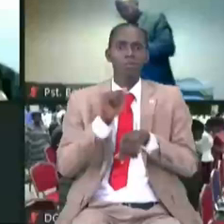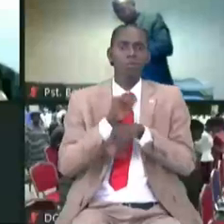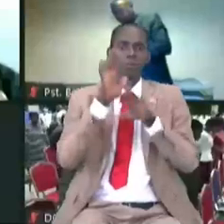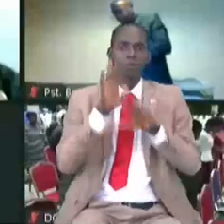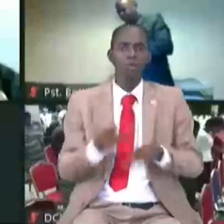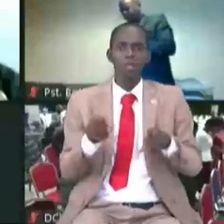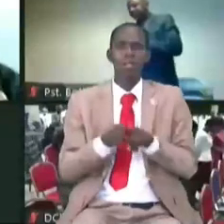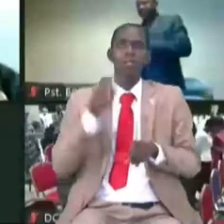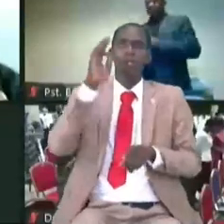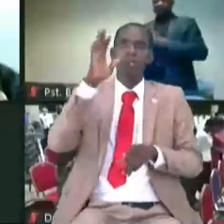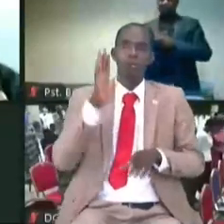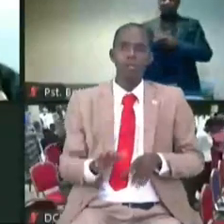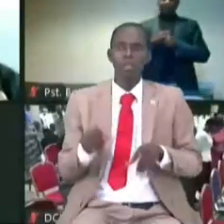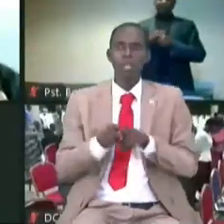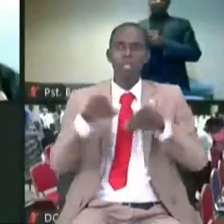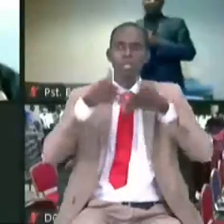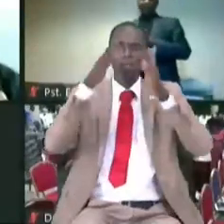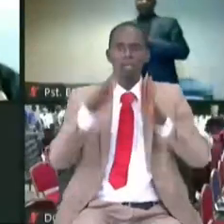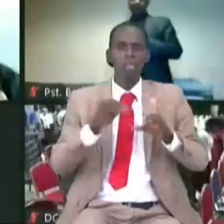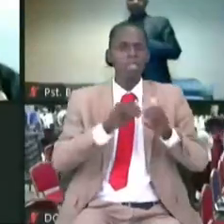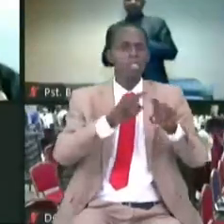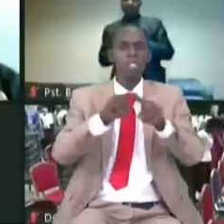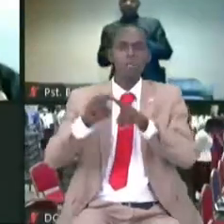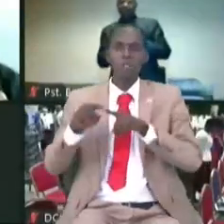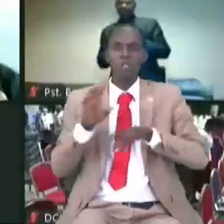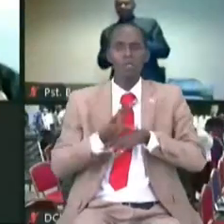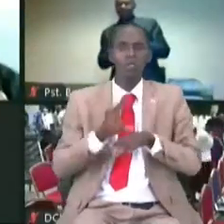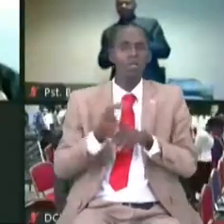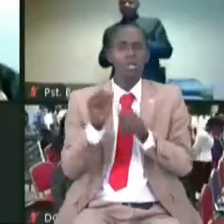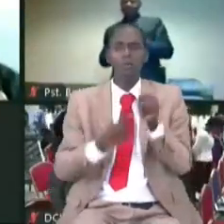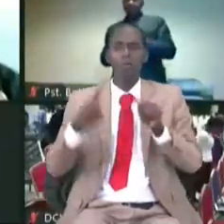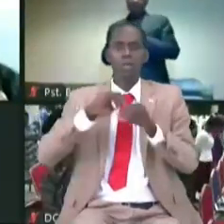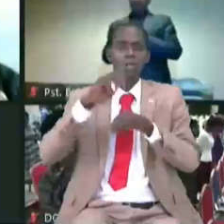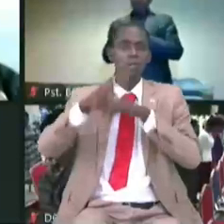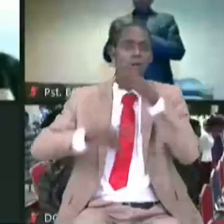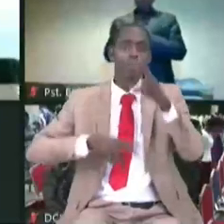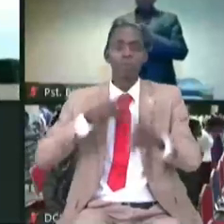toutes les églises de par le monde, c'est notre moment